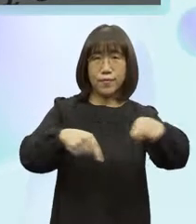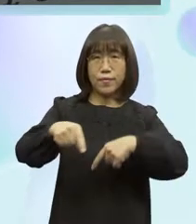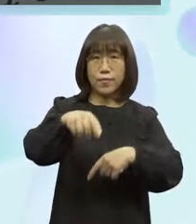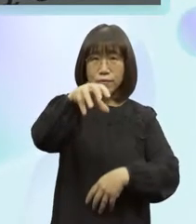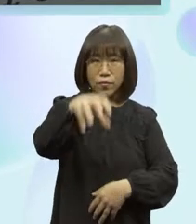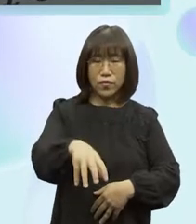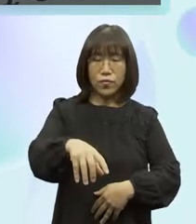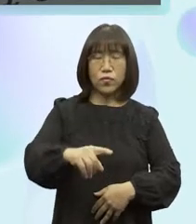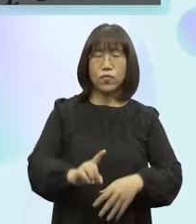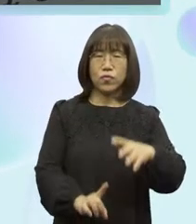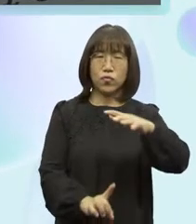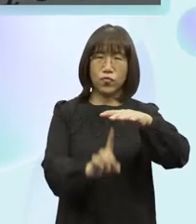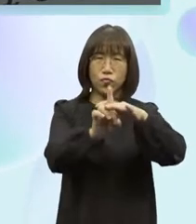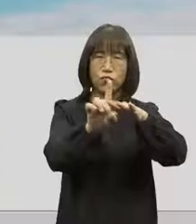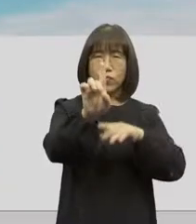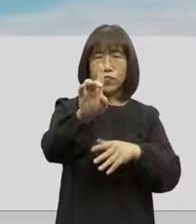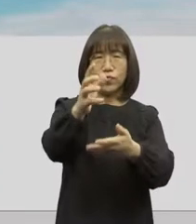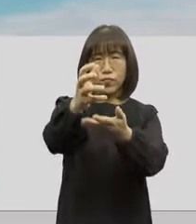가 유일합니다